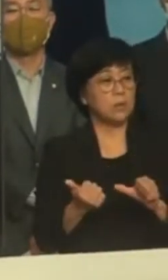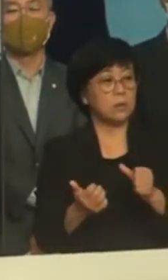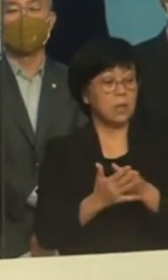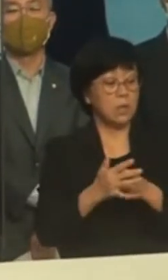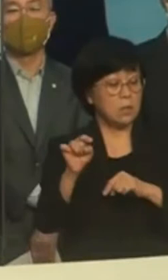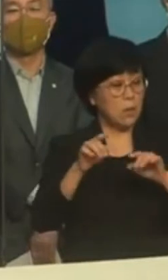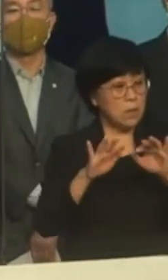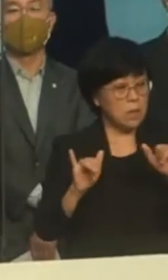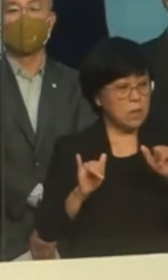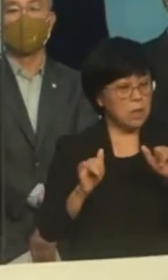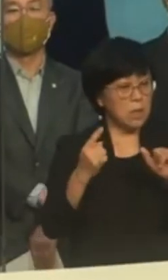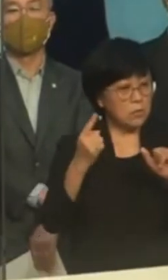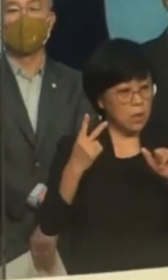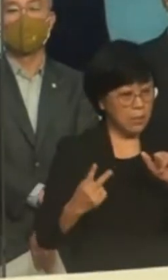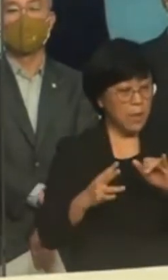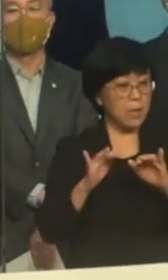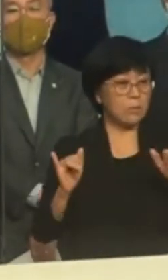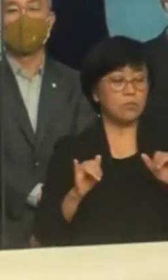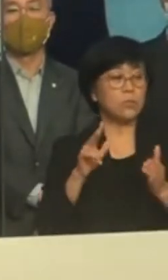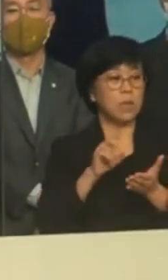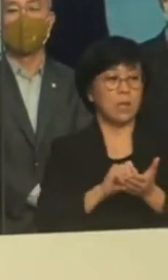명의 이해관계가 다른 게 아니고